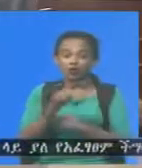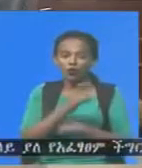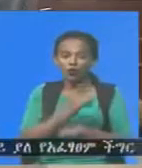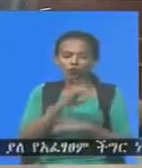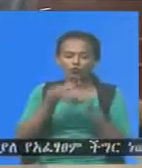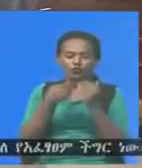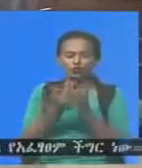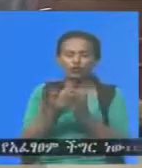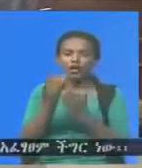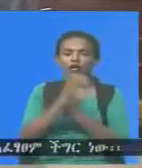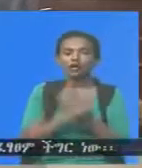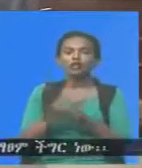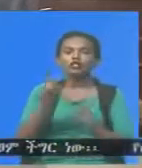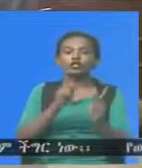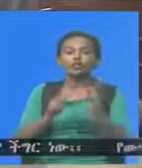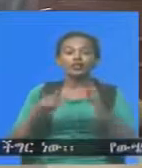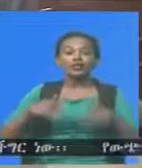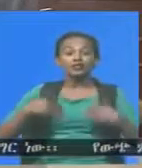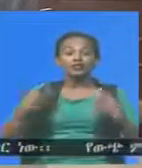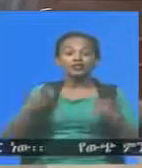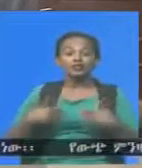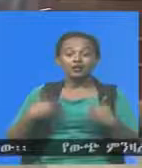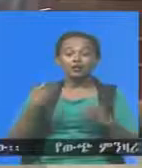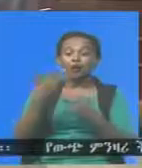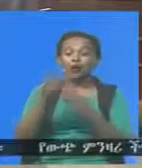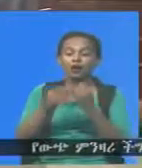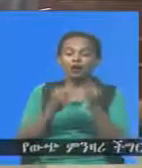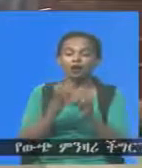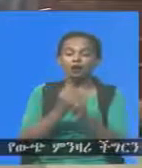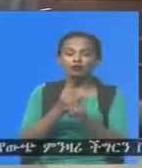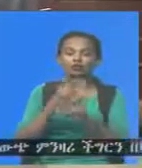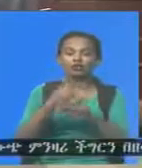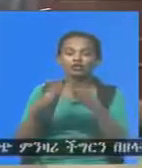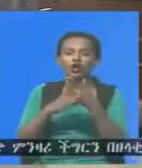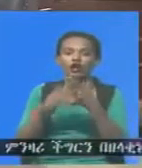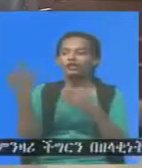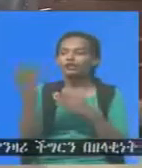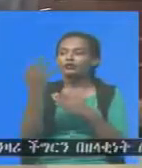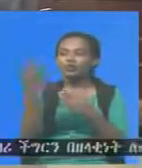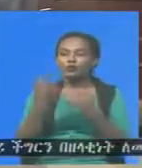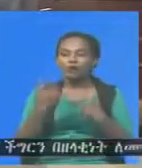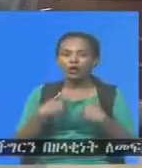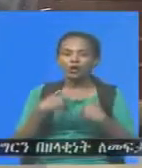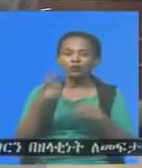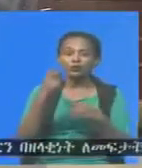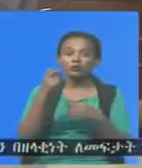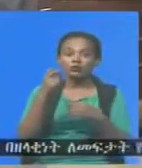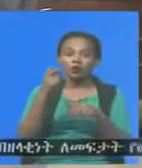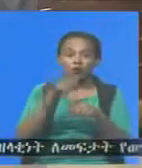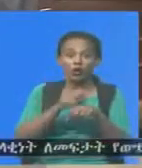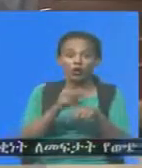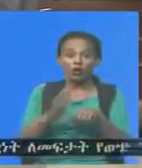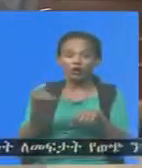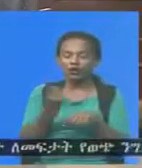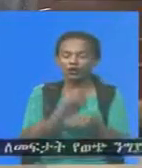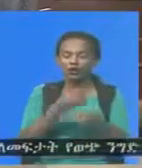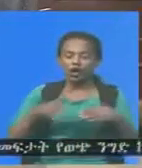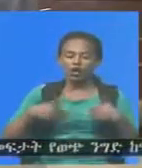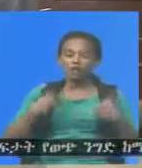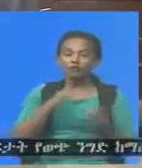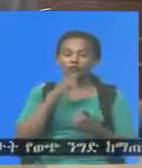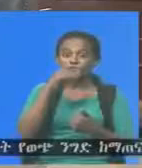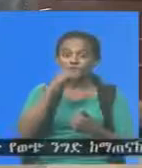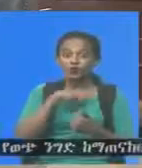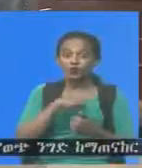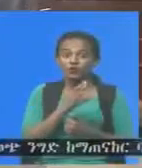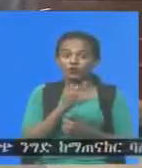ያስደሰተ እንዲሁም በአለም አቀፍ ደረጃ እየተመሰከረ ባለበት ወቅት አንዳንድ የሀገራችን ሰላም ያላስደሰታቸውና